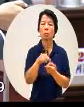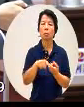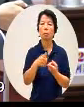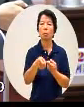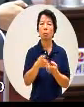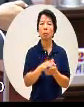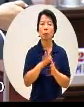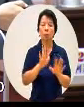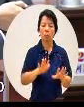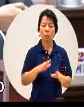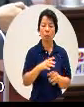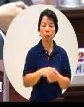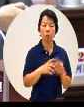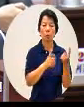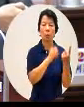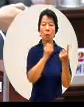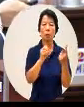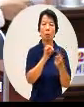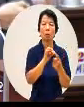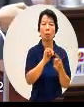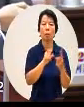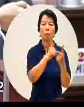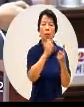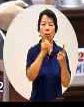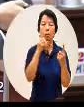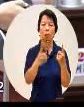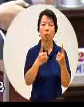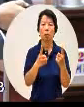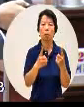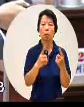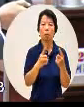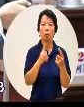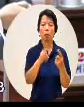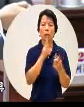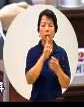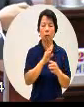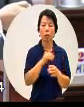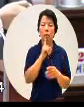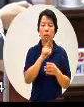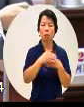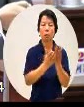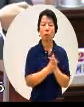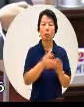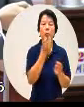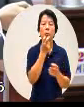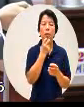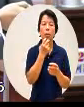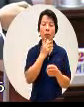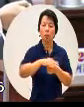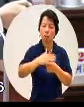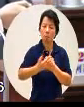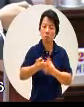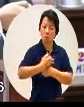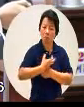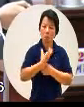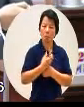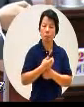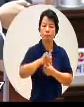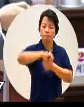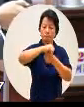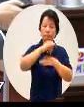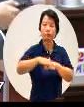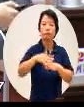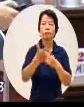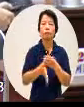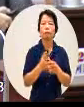那個是今年就以100年來101年啦你現在你剛剛不是說中央會多給你錢那你的意思是不是說101年中央統